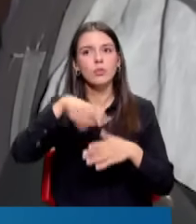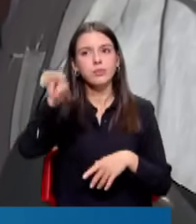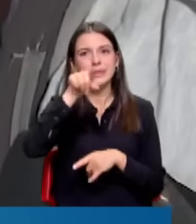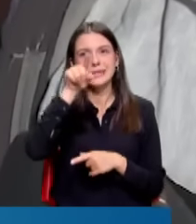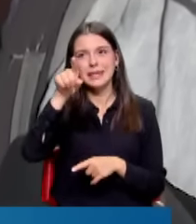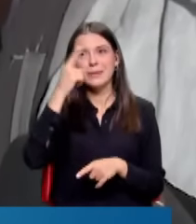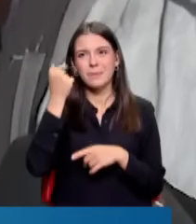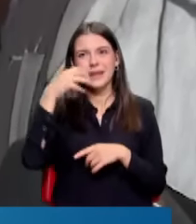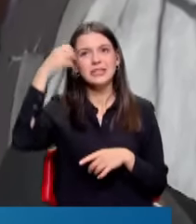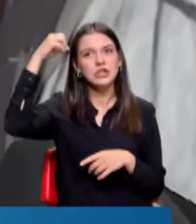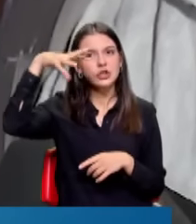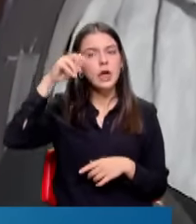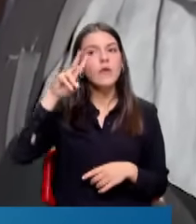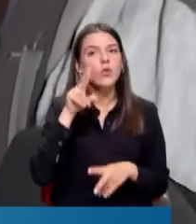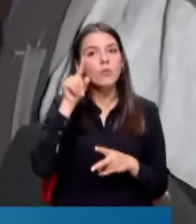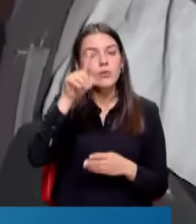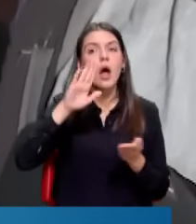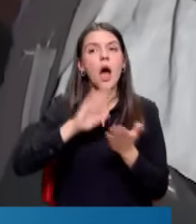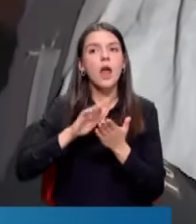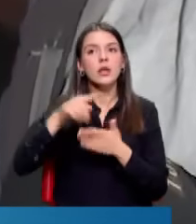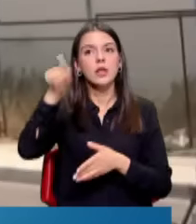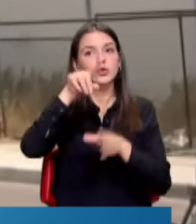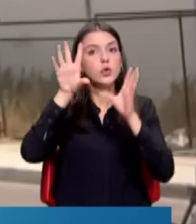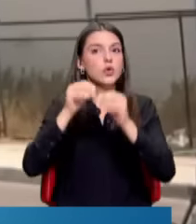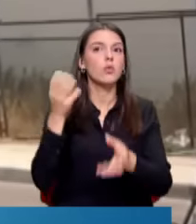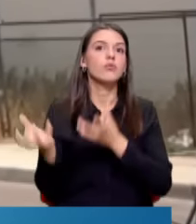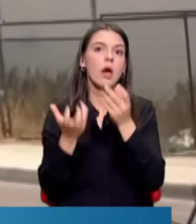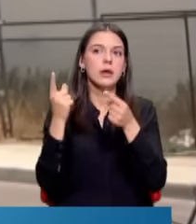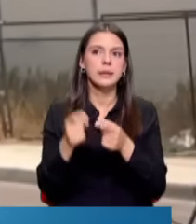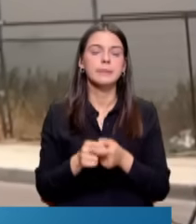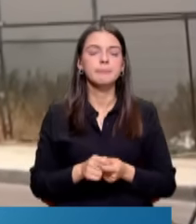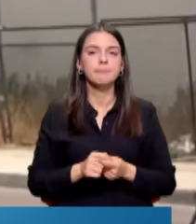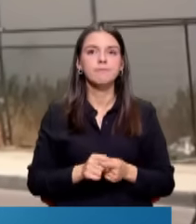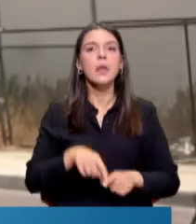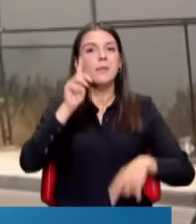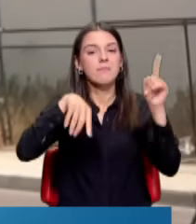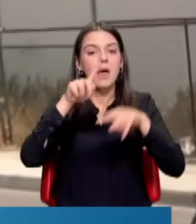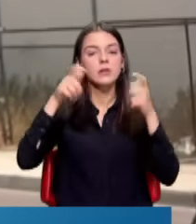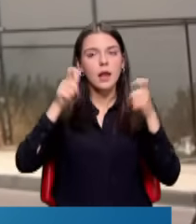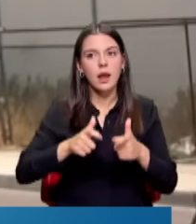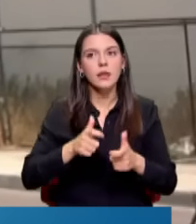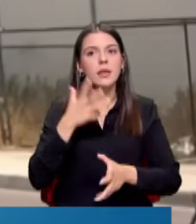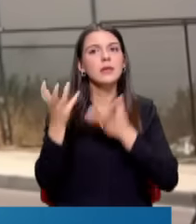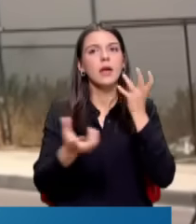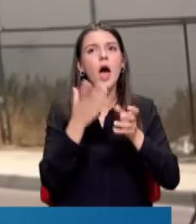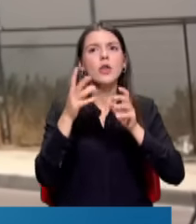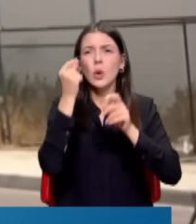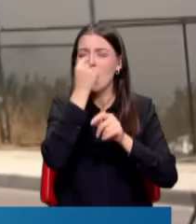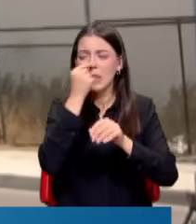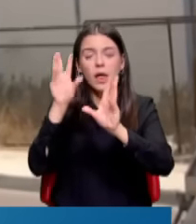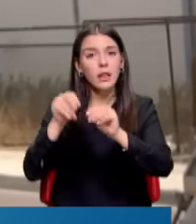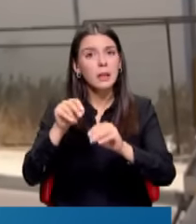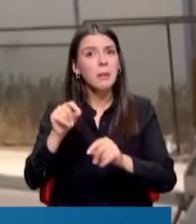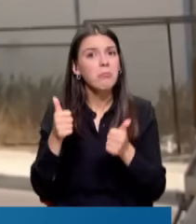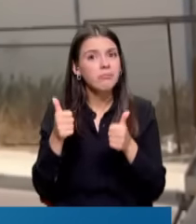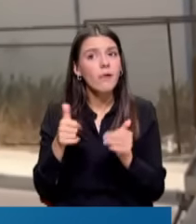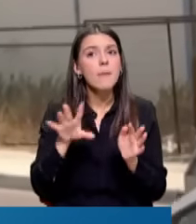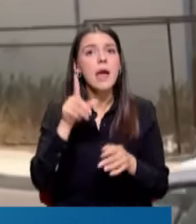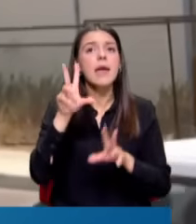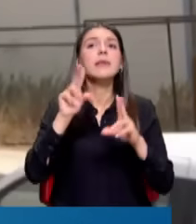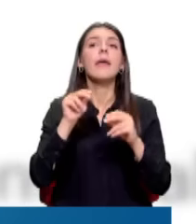belki ışıklarından görüyorsunuz. O arkadaşlar söndürür. Bazı yerlerde yangın kolayca söndürülebilir gibiydi. Ama oralara da